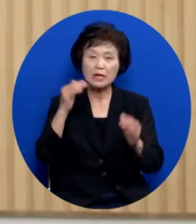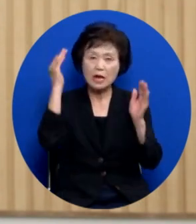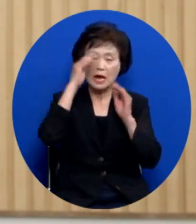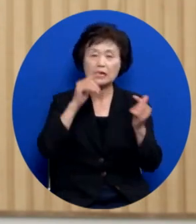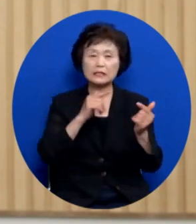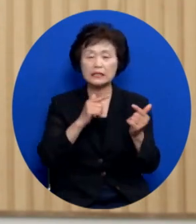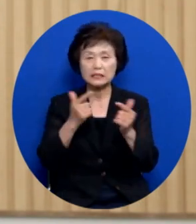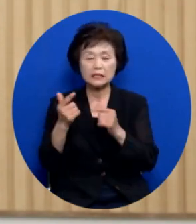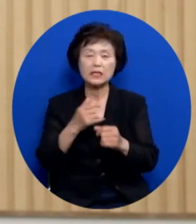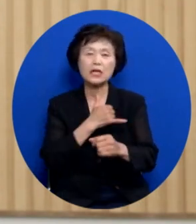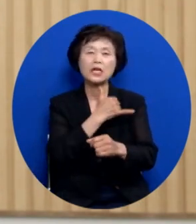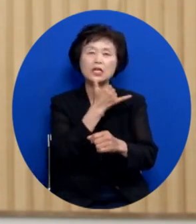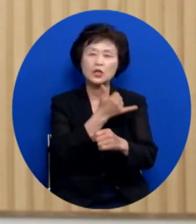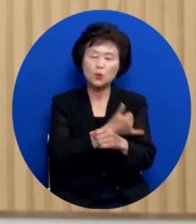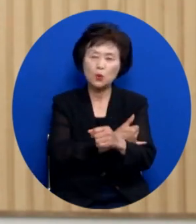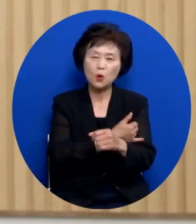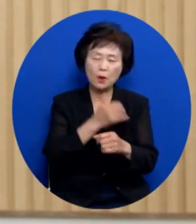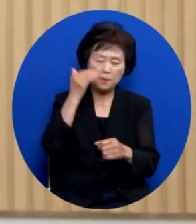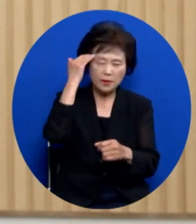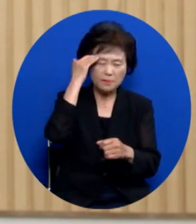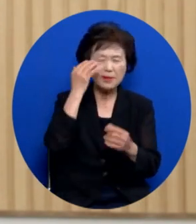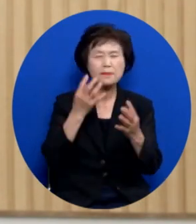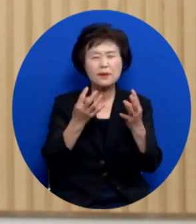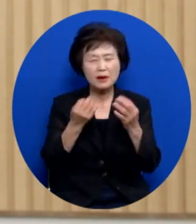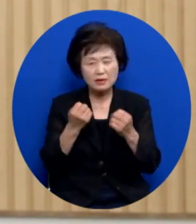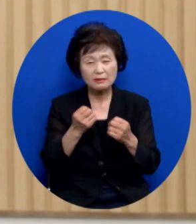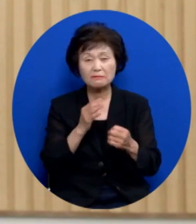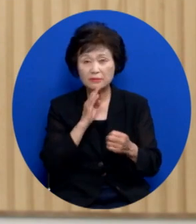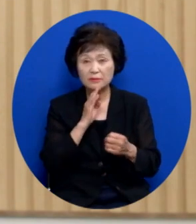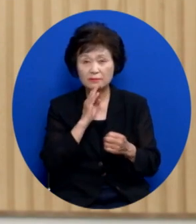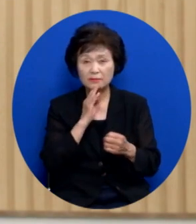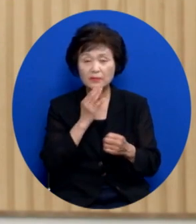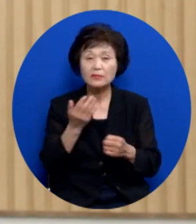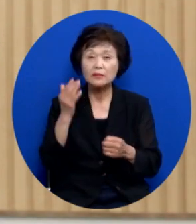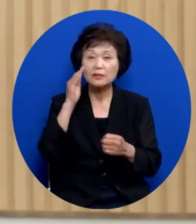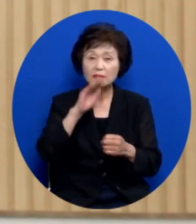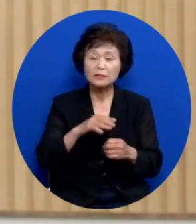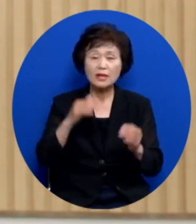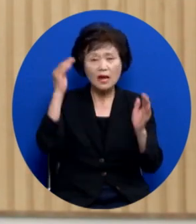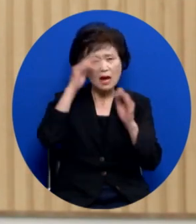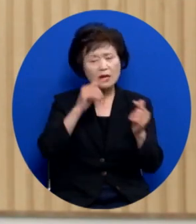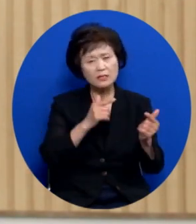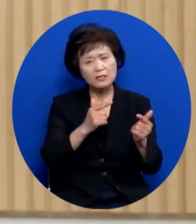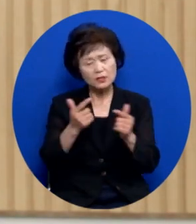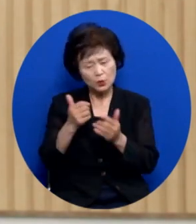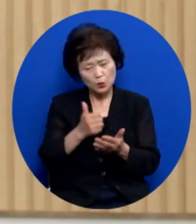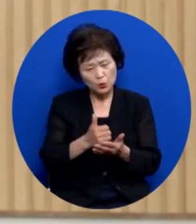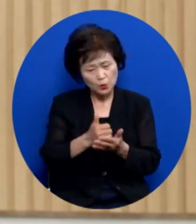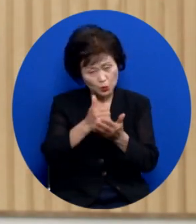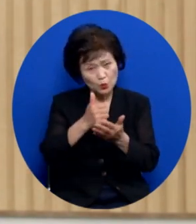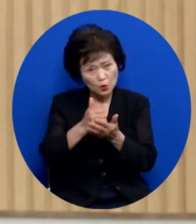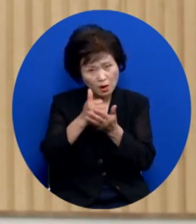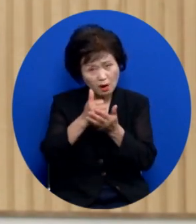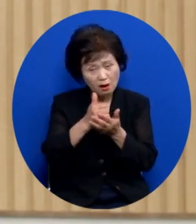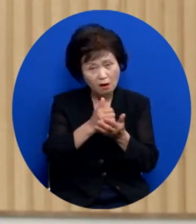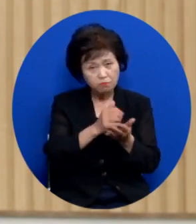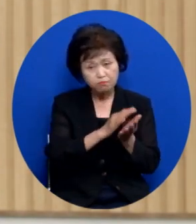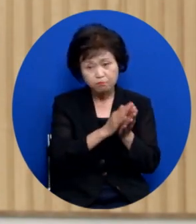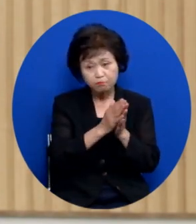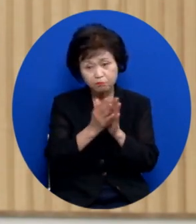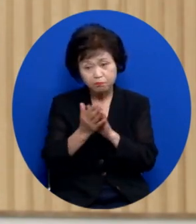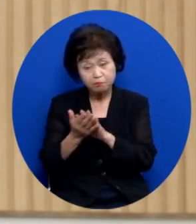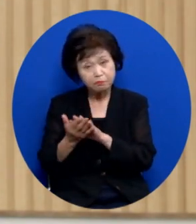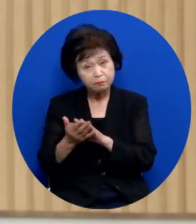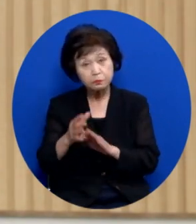심각하게 침해되었던 것은 사실입니다. 큰 흐름에서 학생들을 존중하는 방향으로 변해온 것은 참 좋은 일입니다.